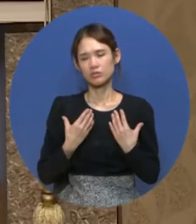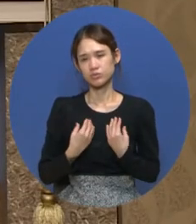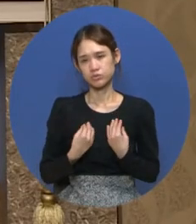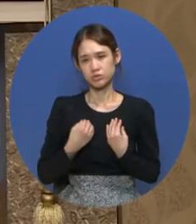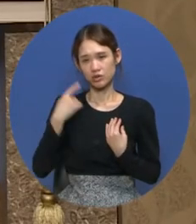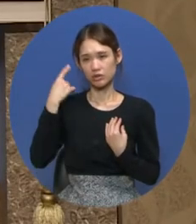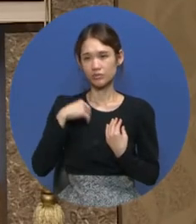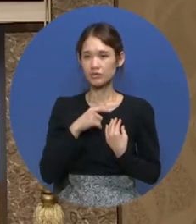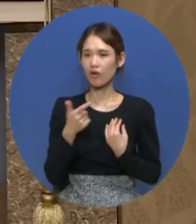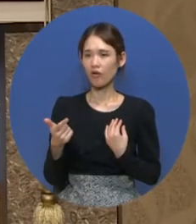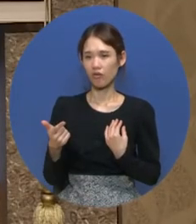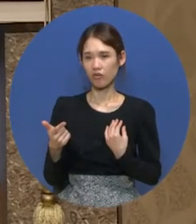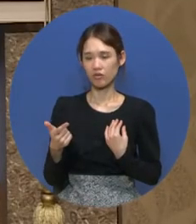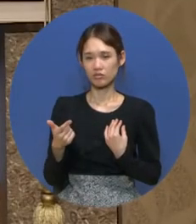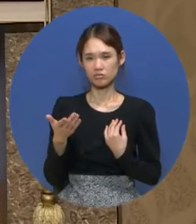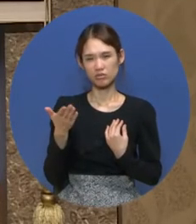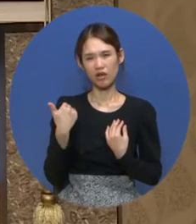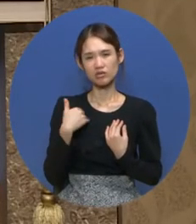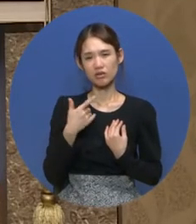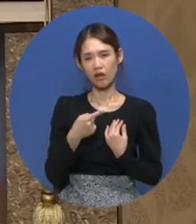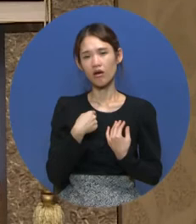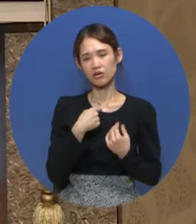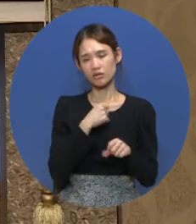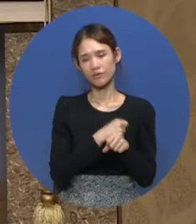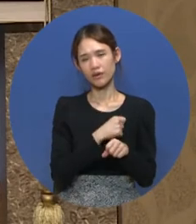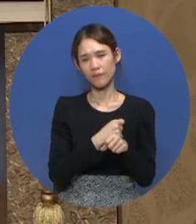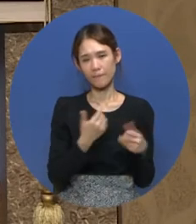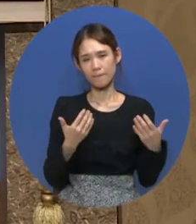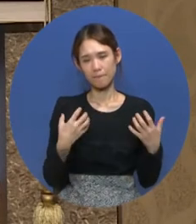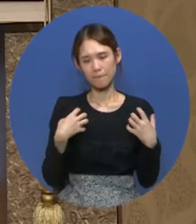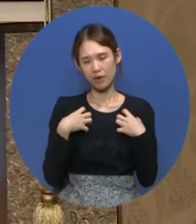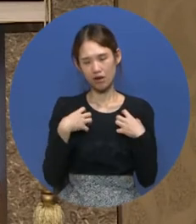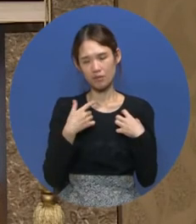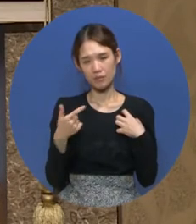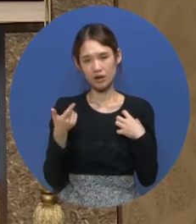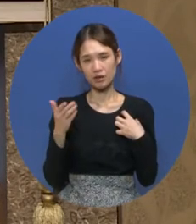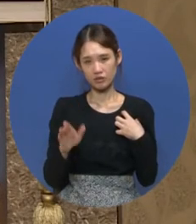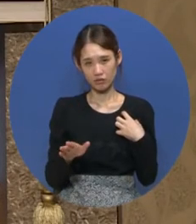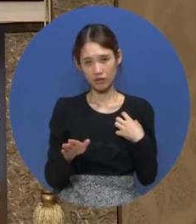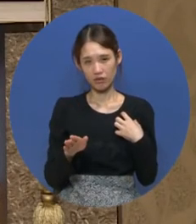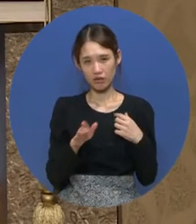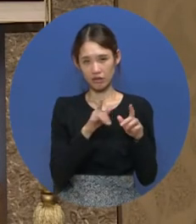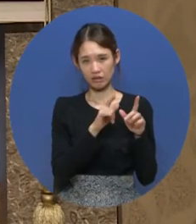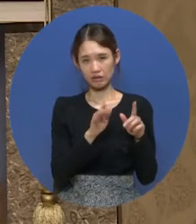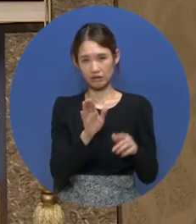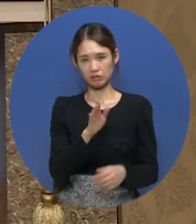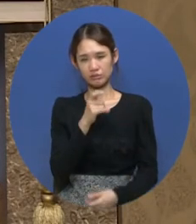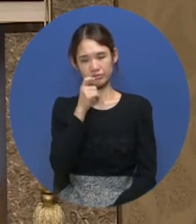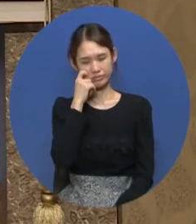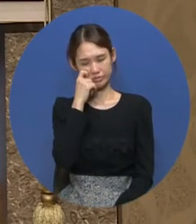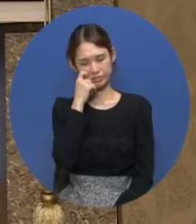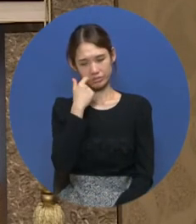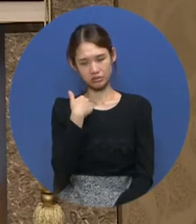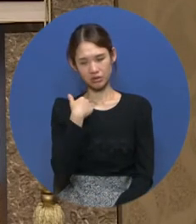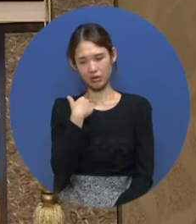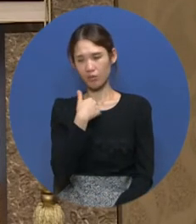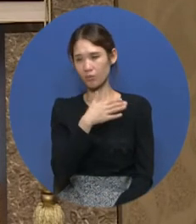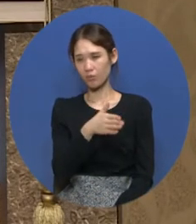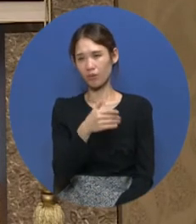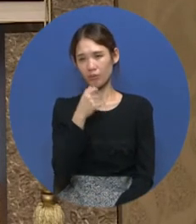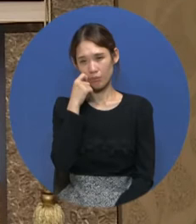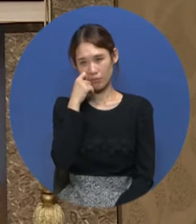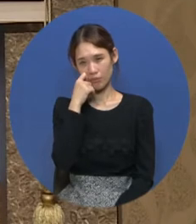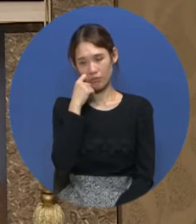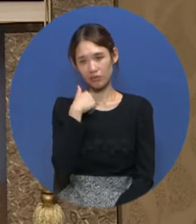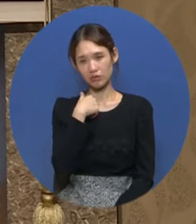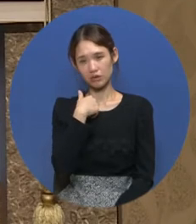크잖아요 예전에 내가 일을 다 하고 있었던 일 부분인데 그런 일을 못하고 난 아무것도 할 수 없고 그런 부분에 대한